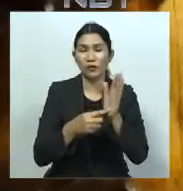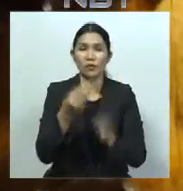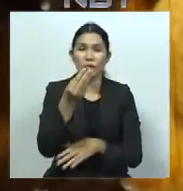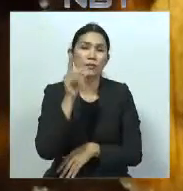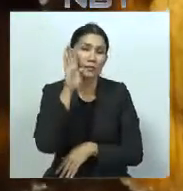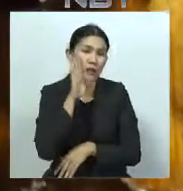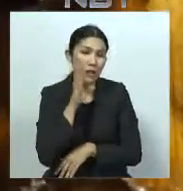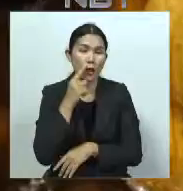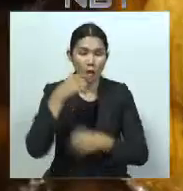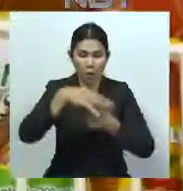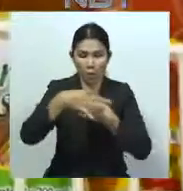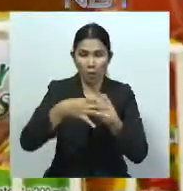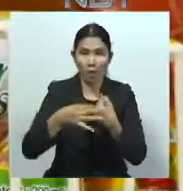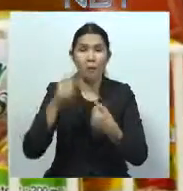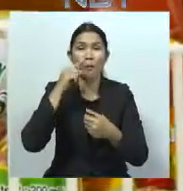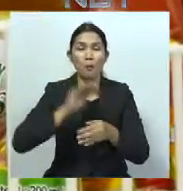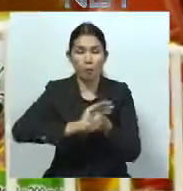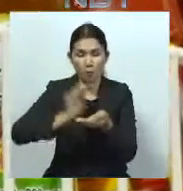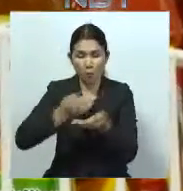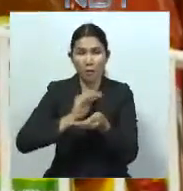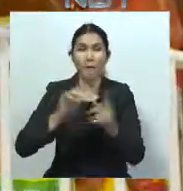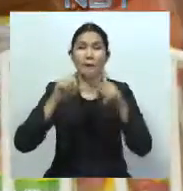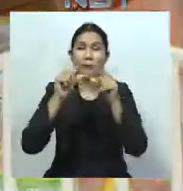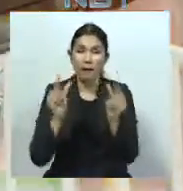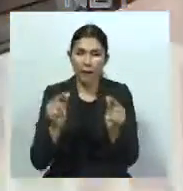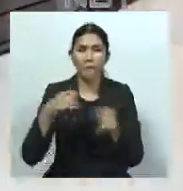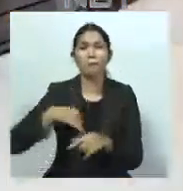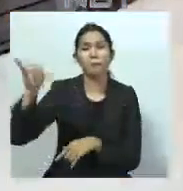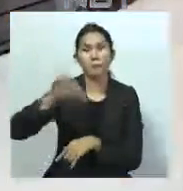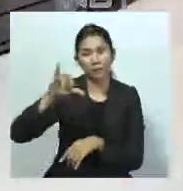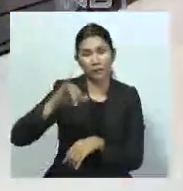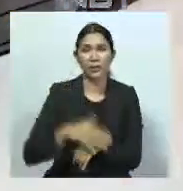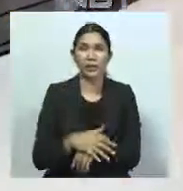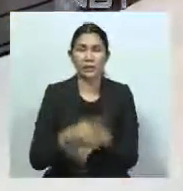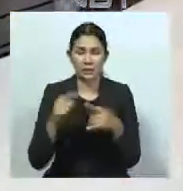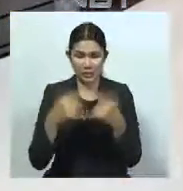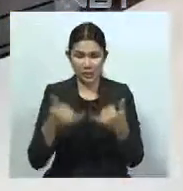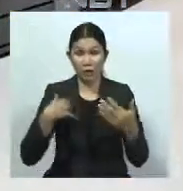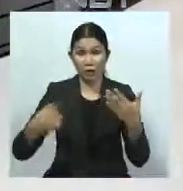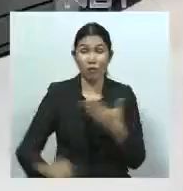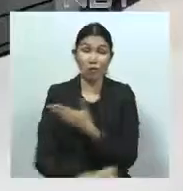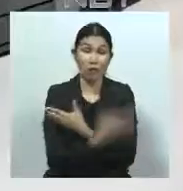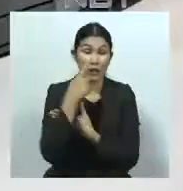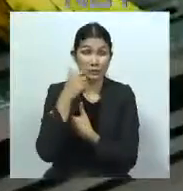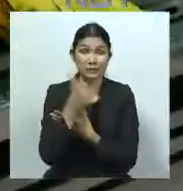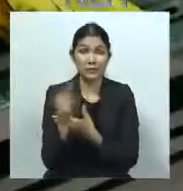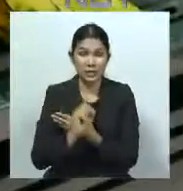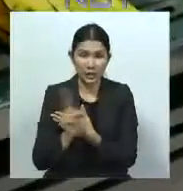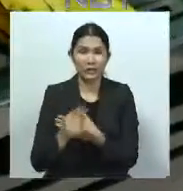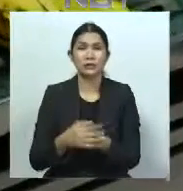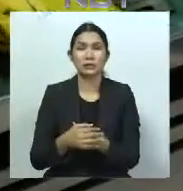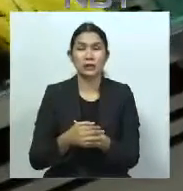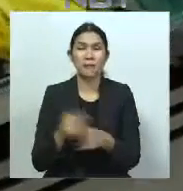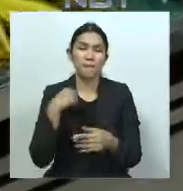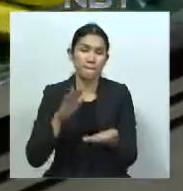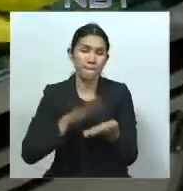มะม่วงมะขามและซอสปรุงรสส่วนสินค้าเป้าหมายที่มีโอกาสทำตลาดได้เพิ่มเติมอย่างเช่น